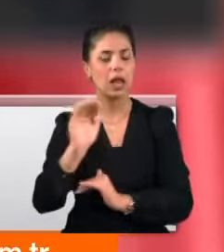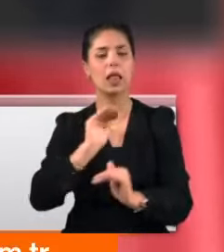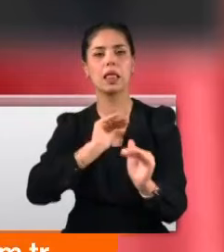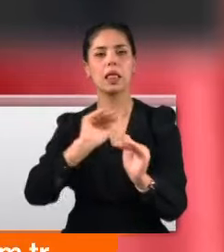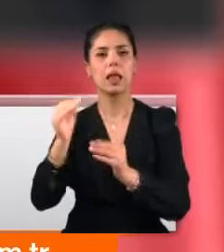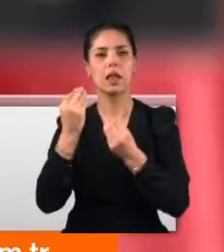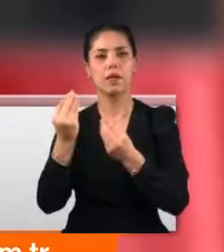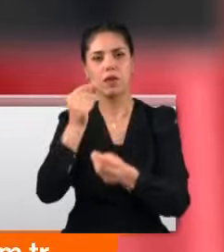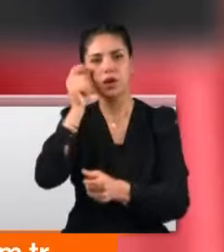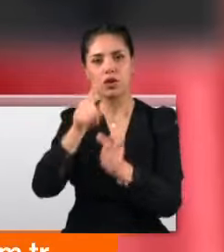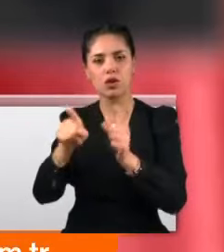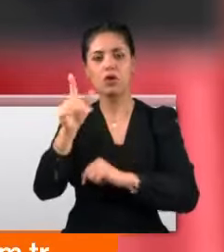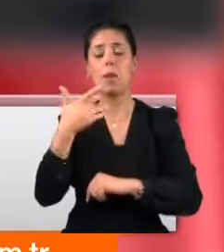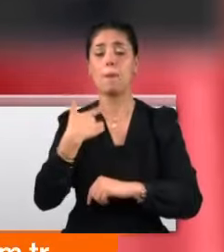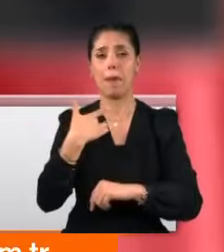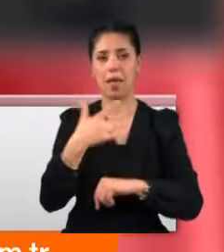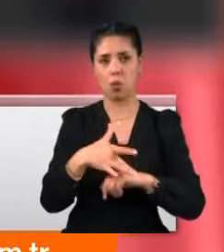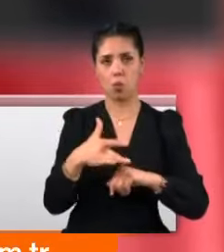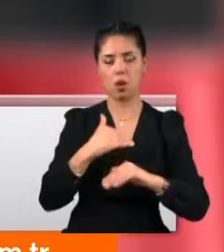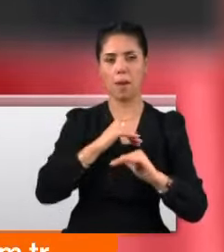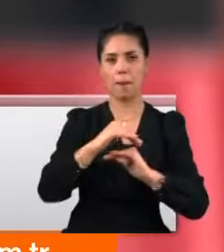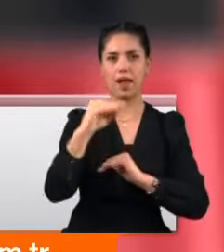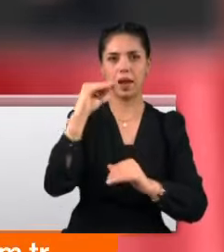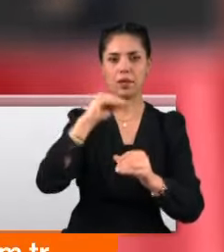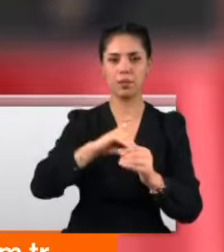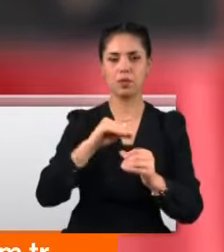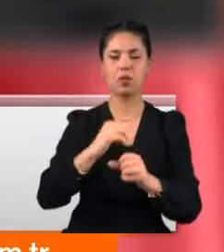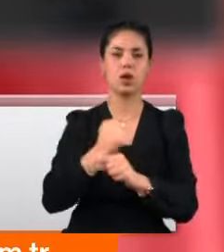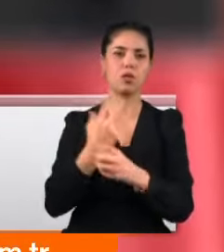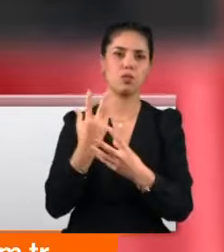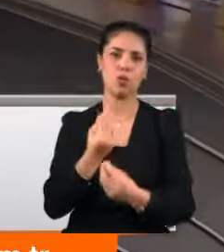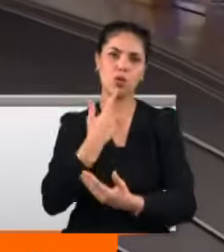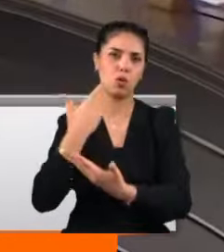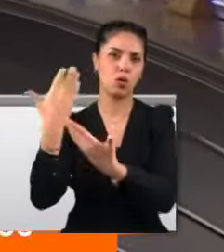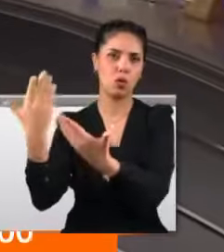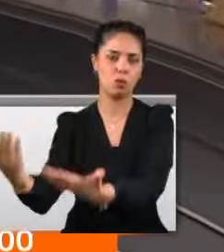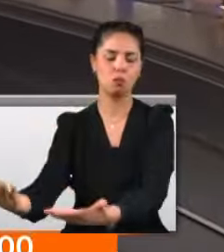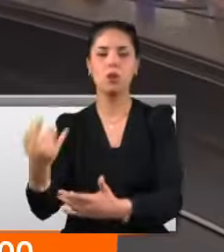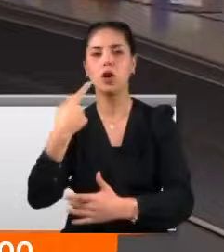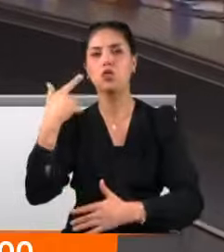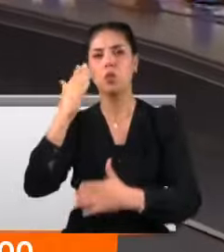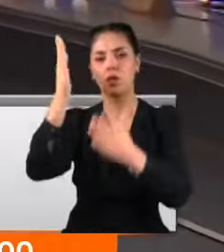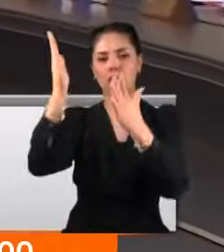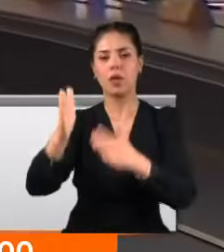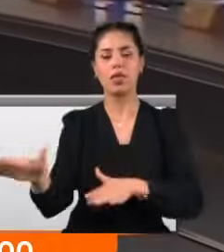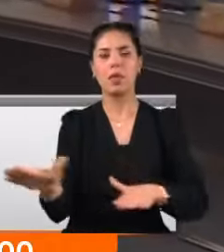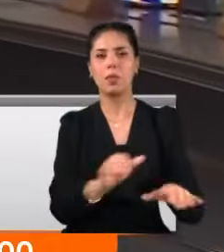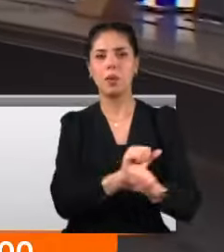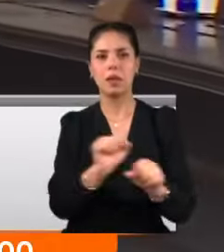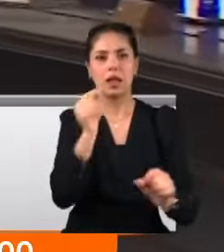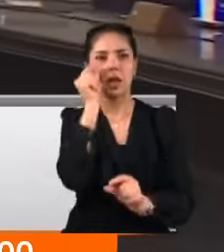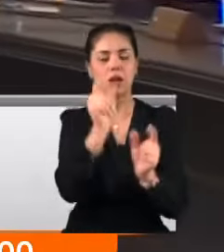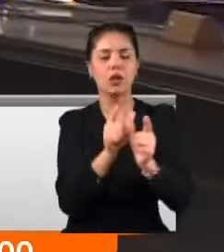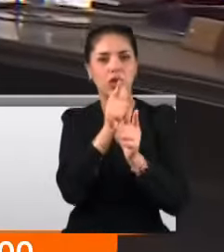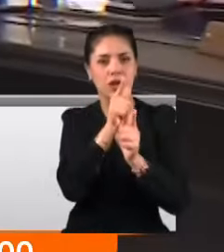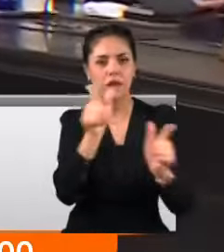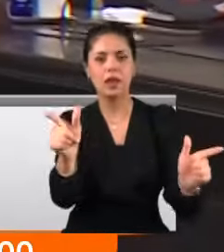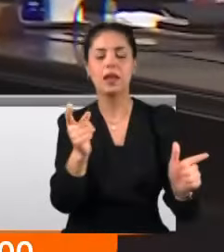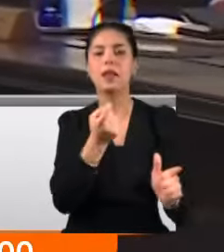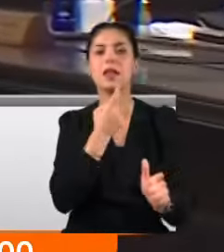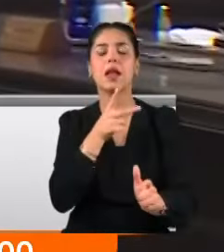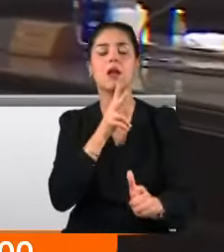destekçilerine ülkem ve milletim adına geçmiş olsun diyorum Cumhurbaşkanı deprem zedelere de Seslendi Hedef Yıl